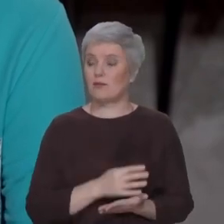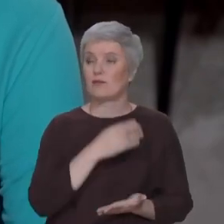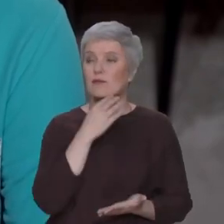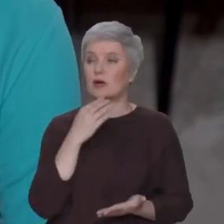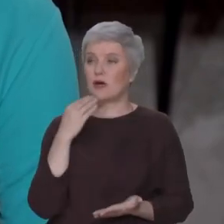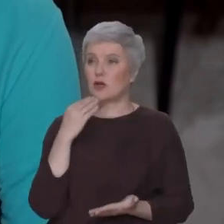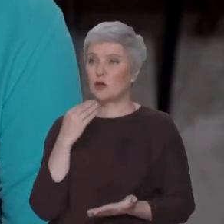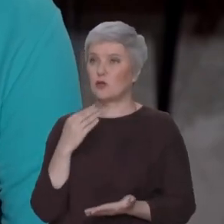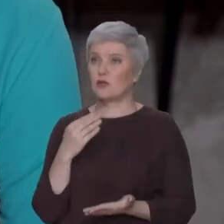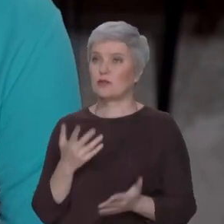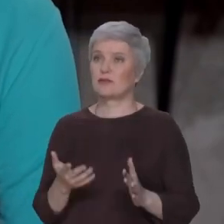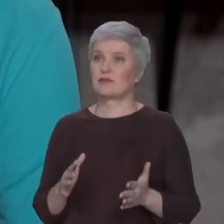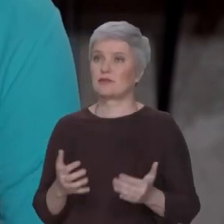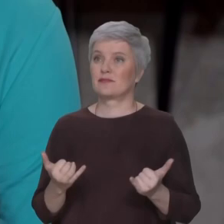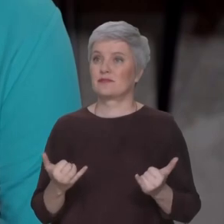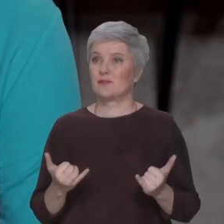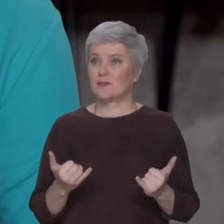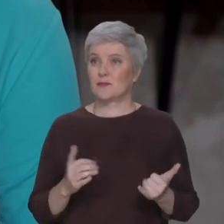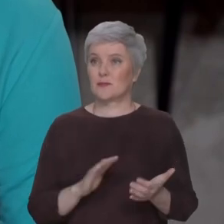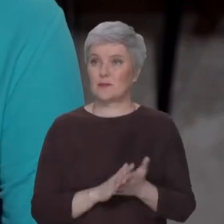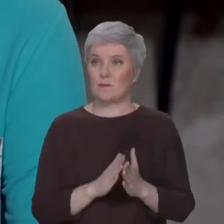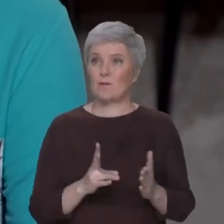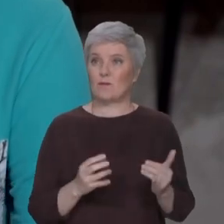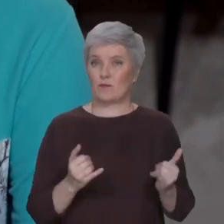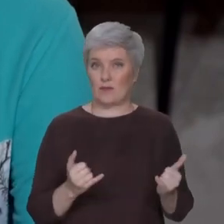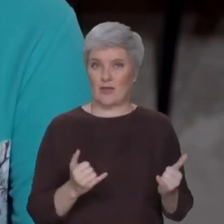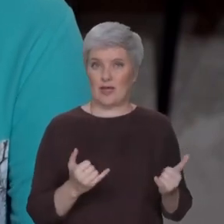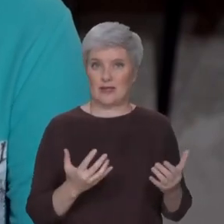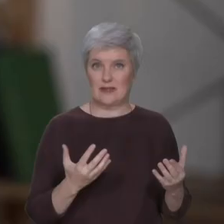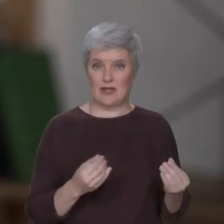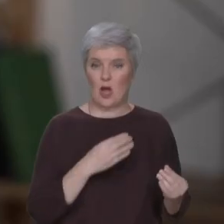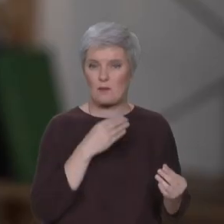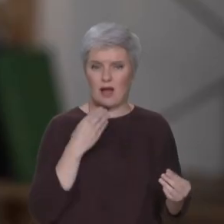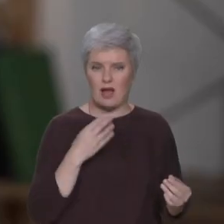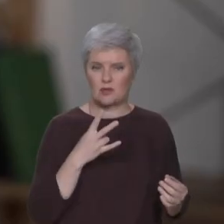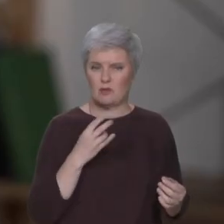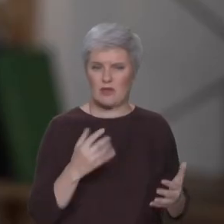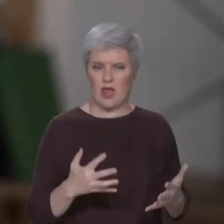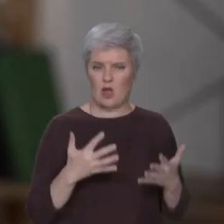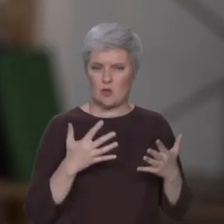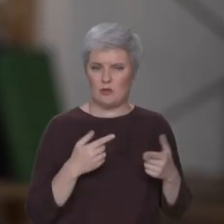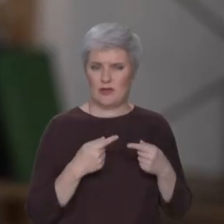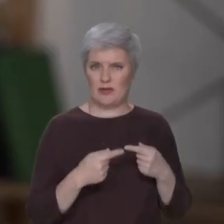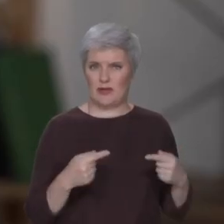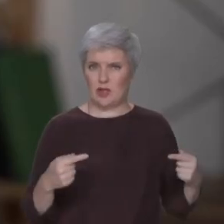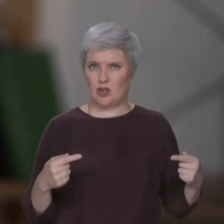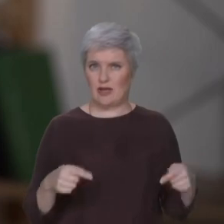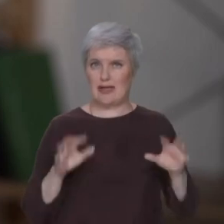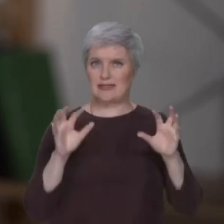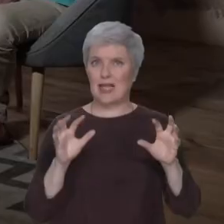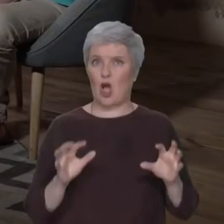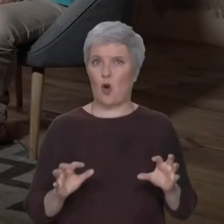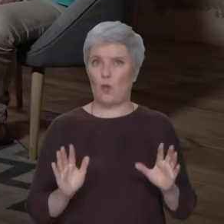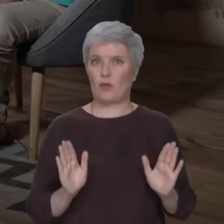багато, ну, до сих, ну, зараз станом на нашу з вами розмову, незрозумілих речей, тому що, ну, закону тільки два дні,